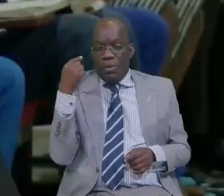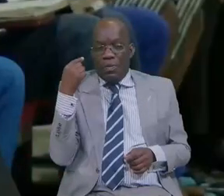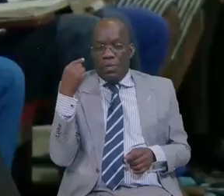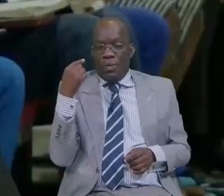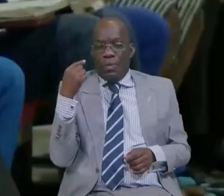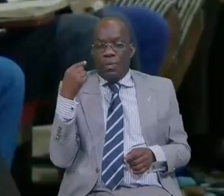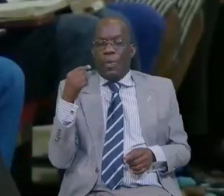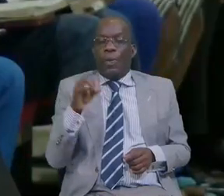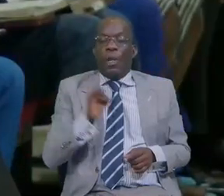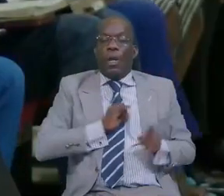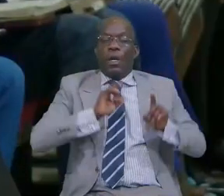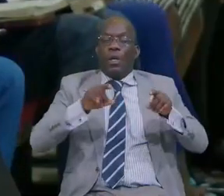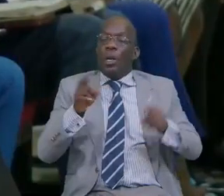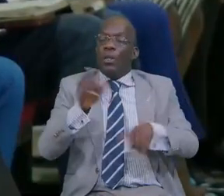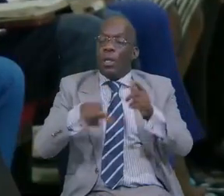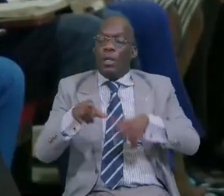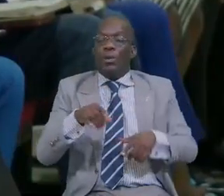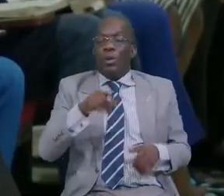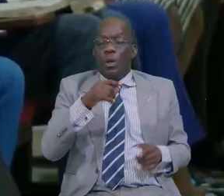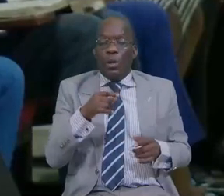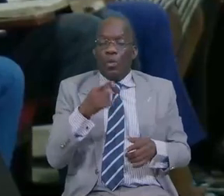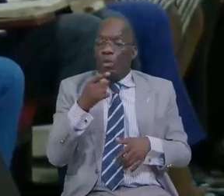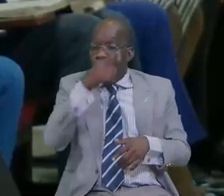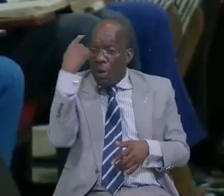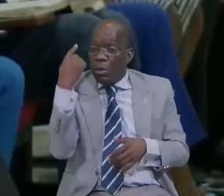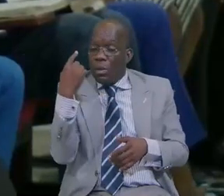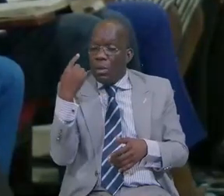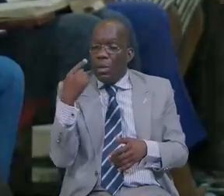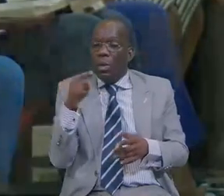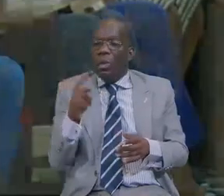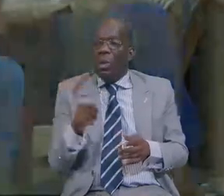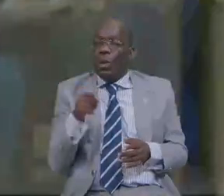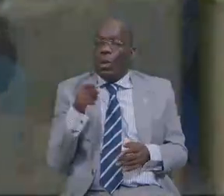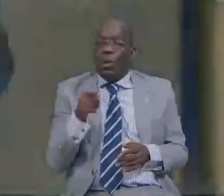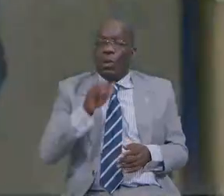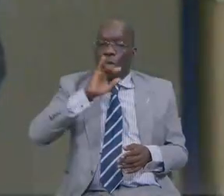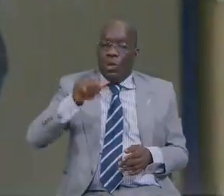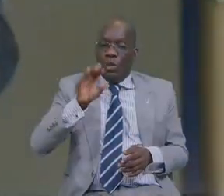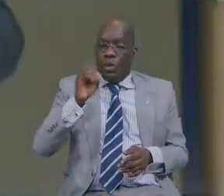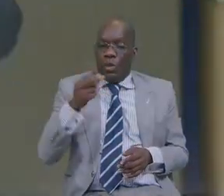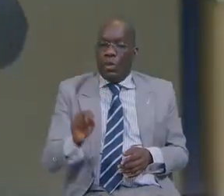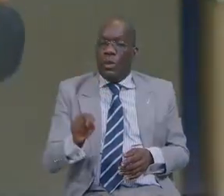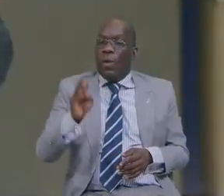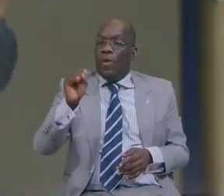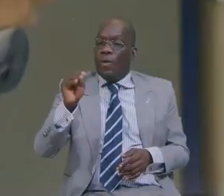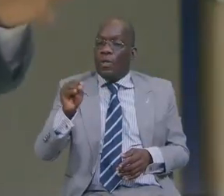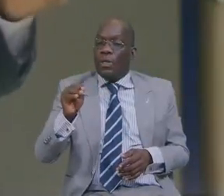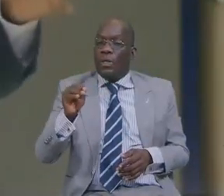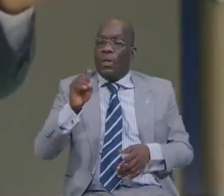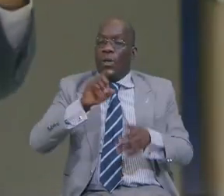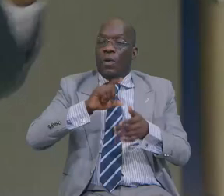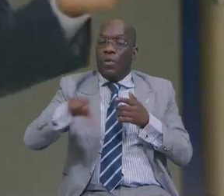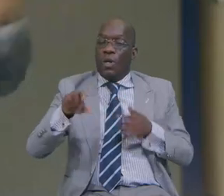parce que, je ne vous entends pas, vous n'ouvrez pas vos Bibles, c'est Jean 14,